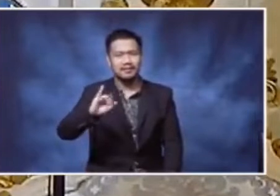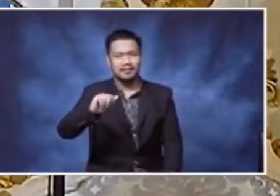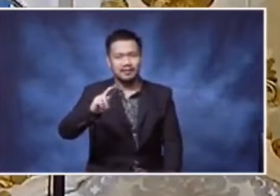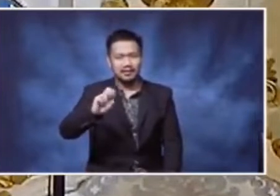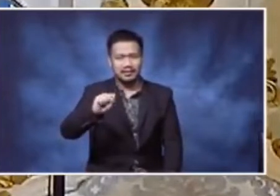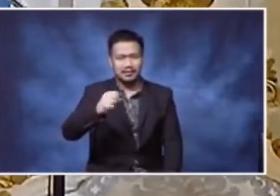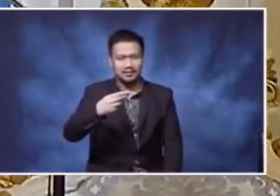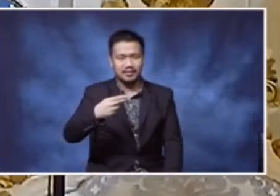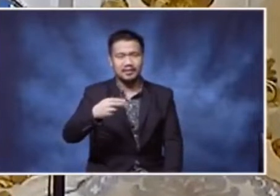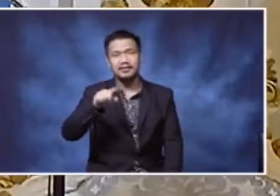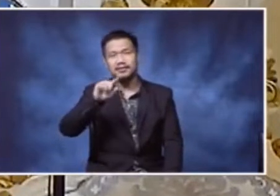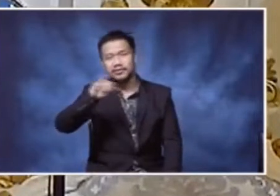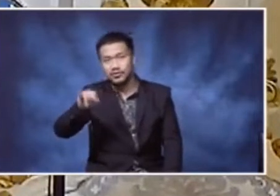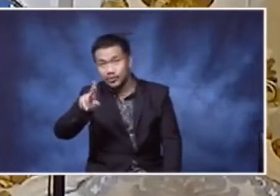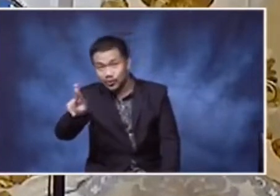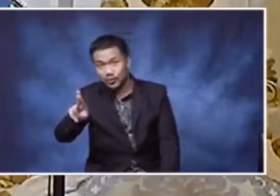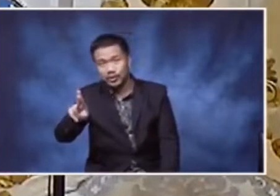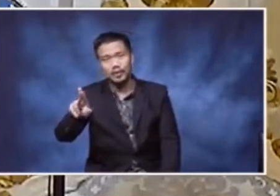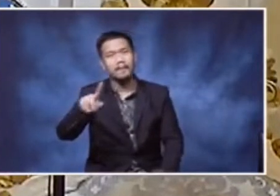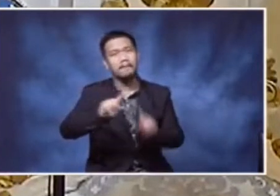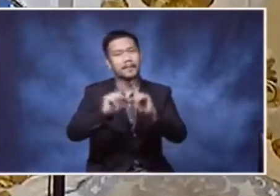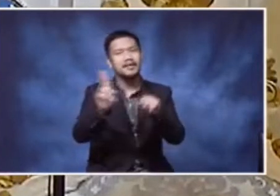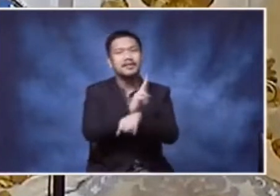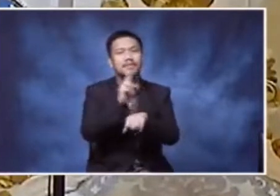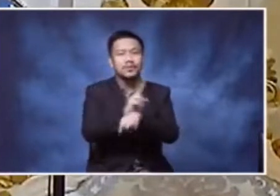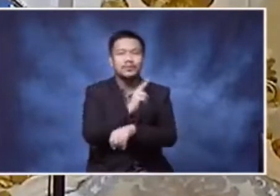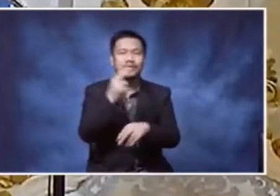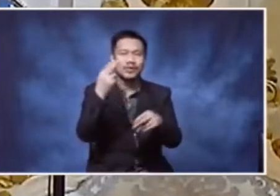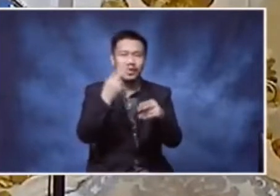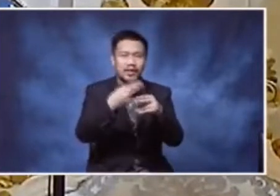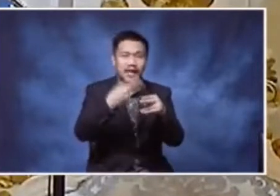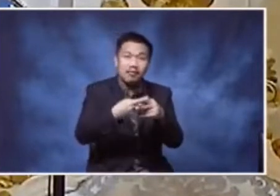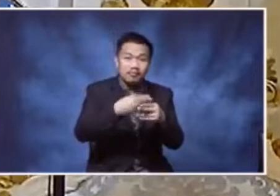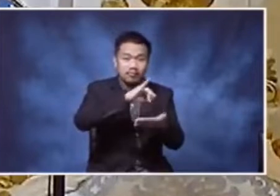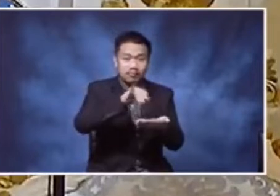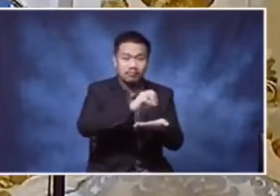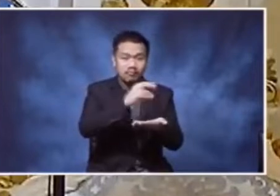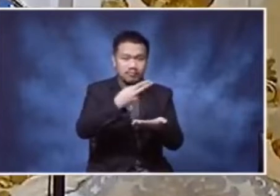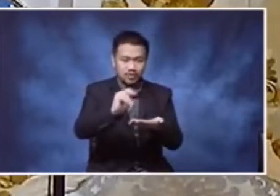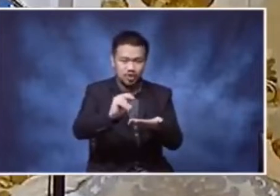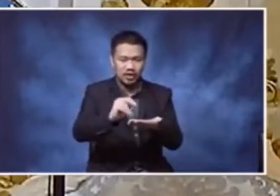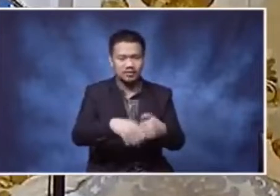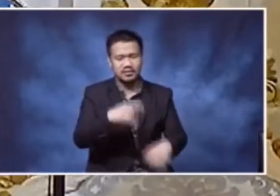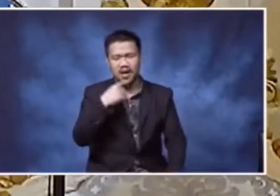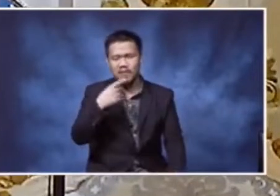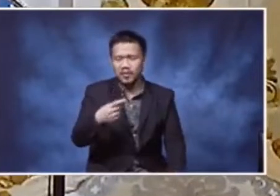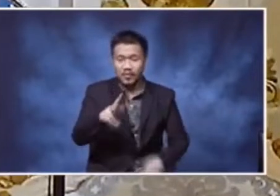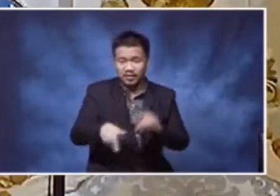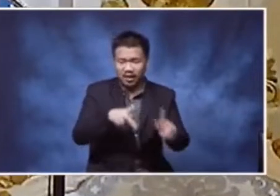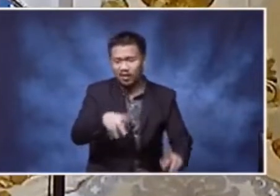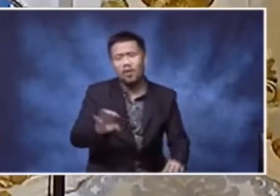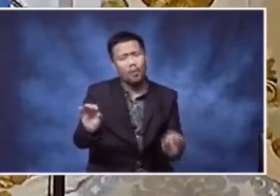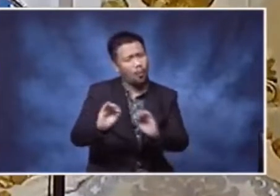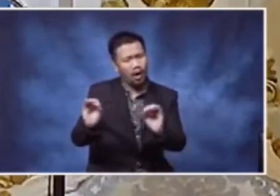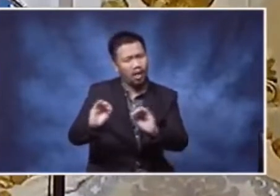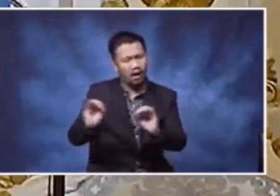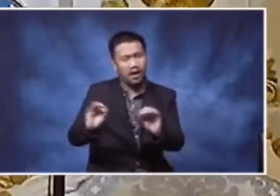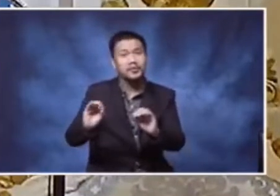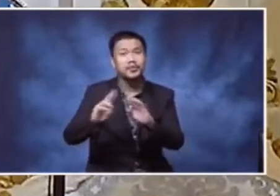pangalan. Tinanong nila yung tatay, wala namang kamag-anak na ang pangalan ay